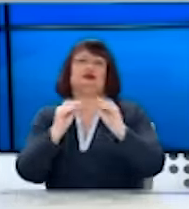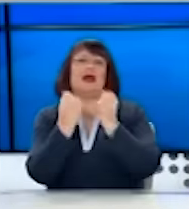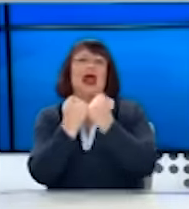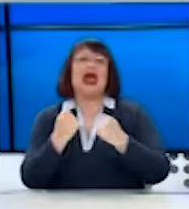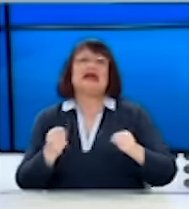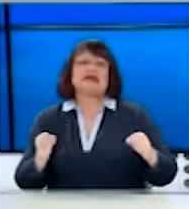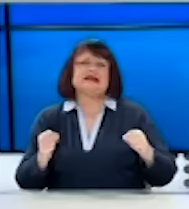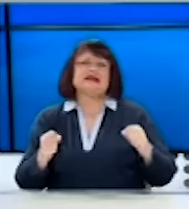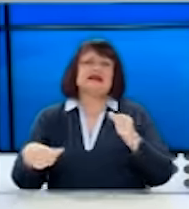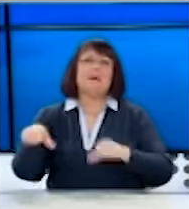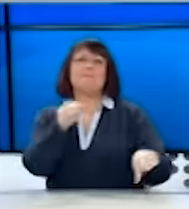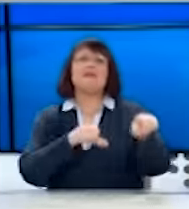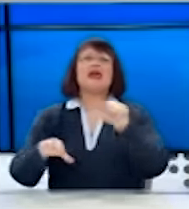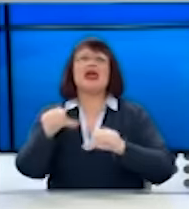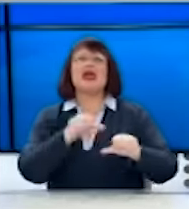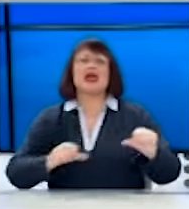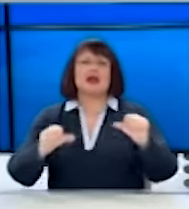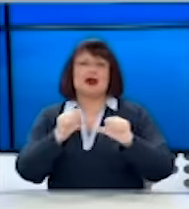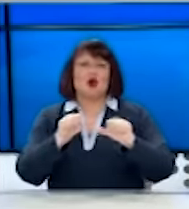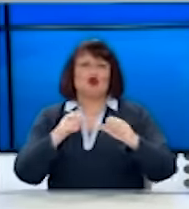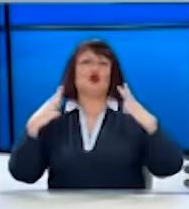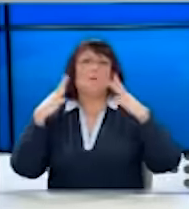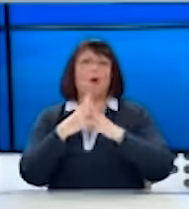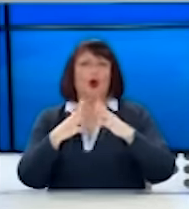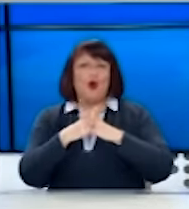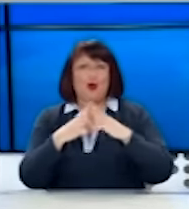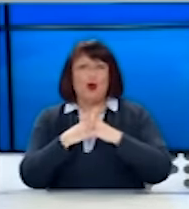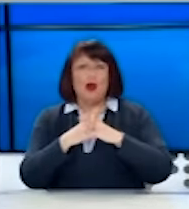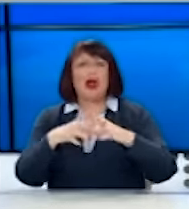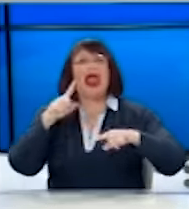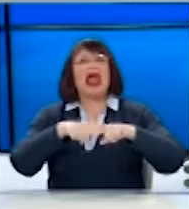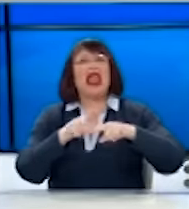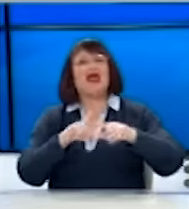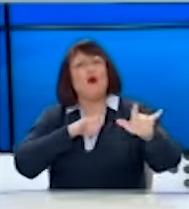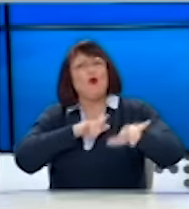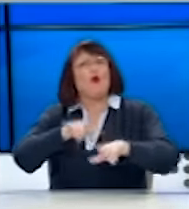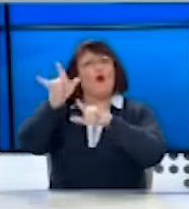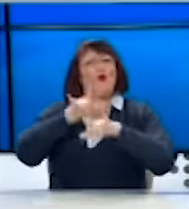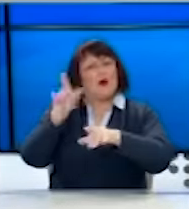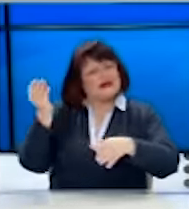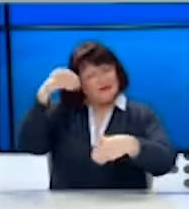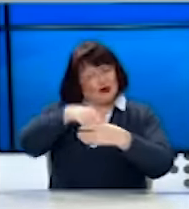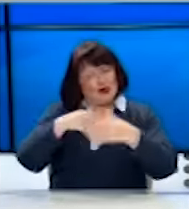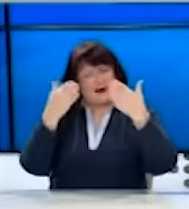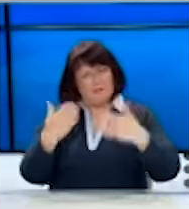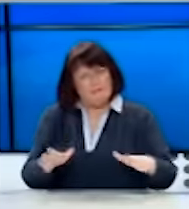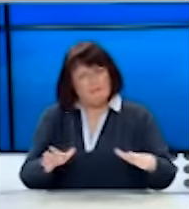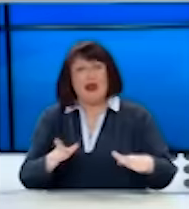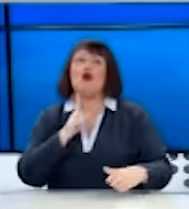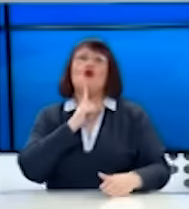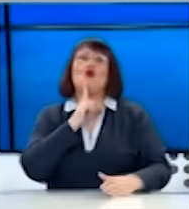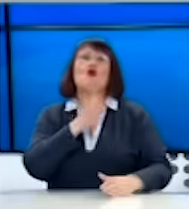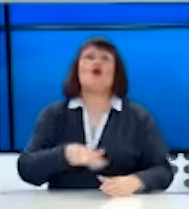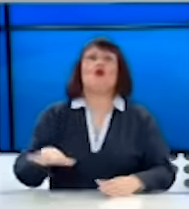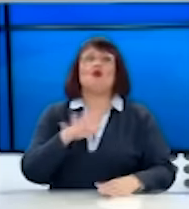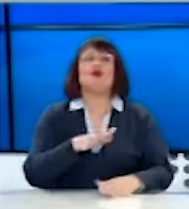ασκήσεων πυρηνικού πολέμου με τη συμμετοχή και ελληνικών μαχητικών, και ιδιαίτερα σε τέτοιες συνθήκες,